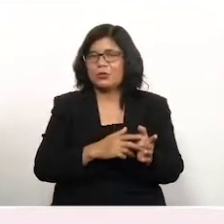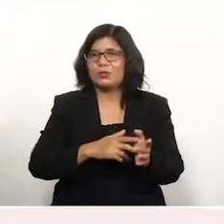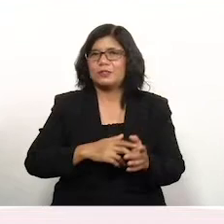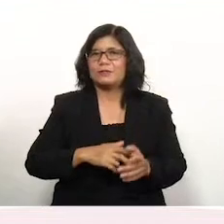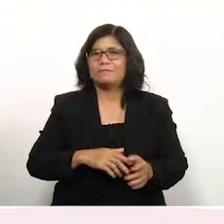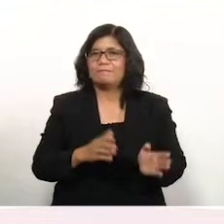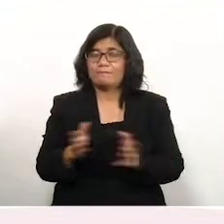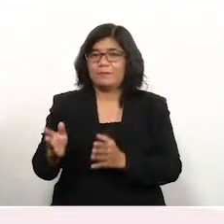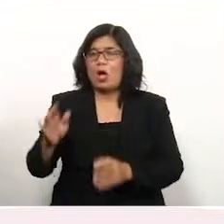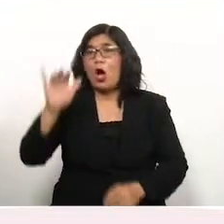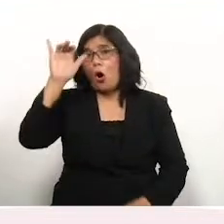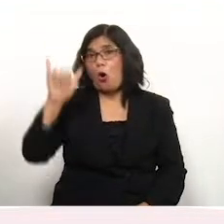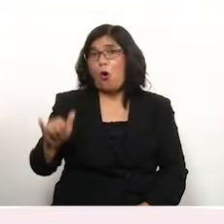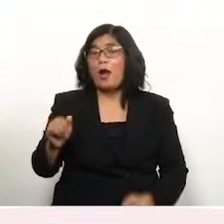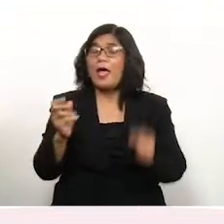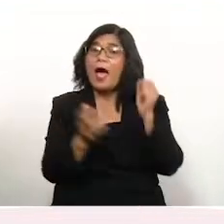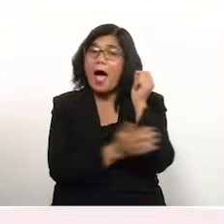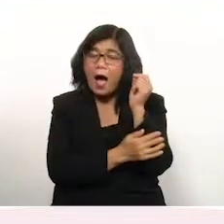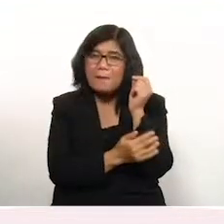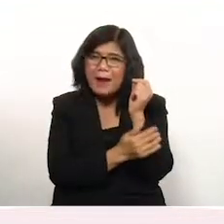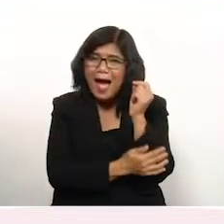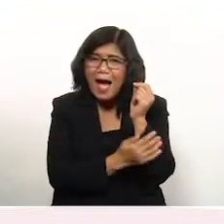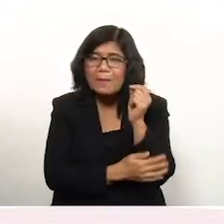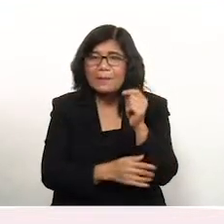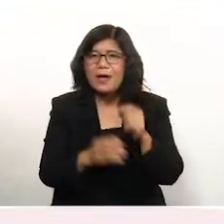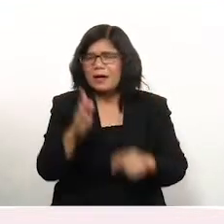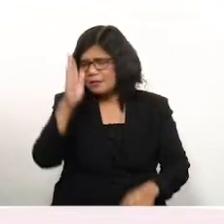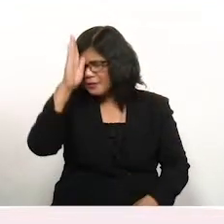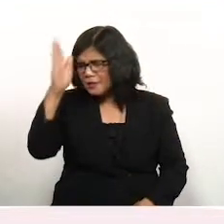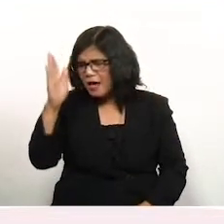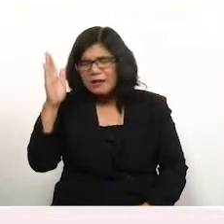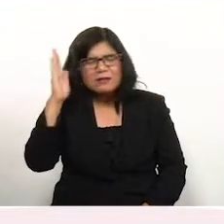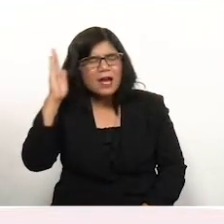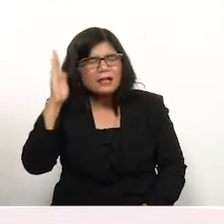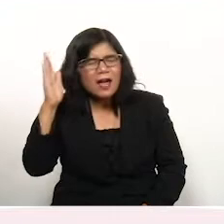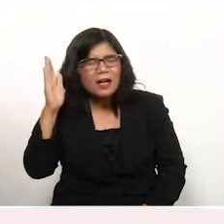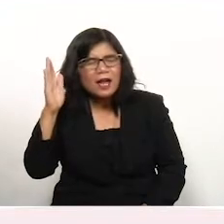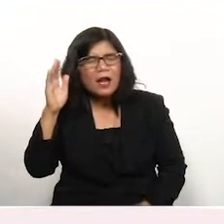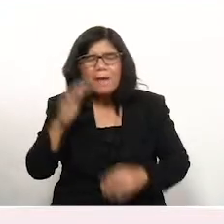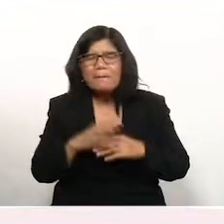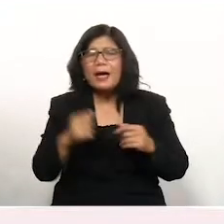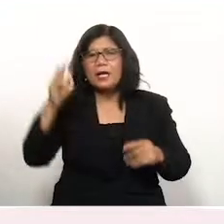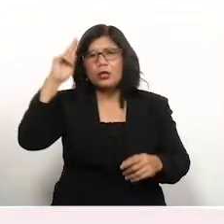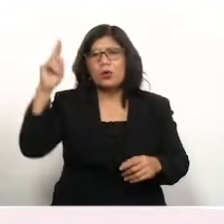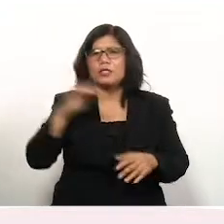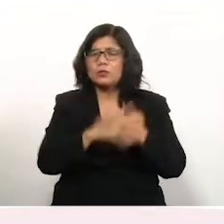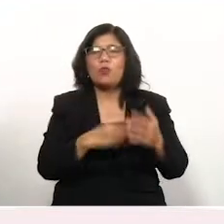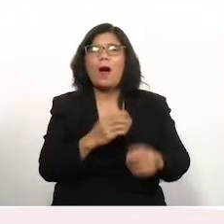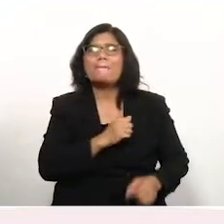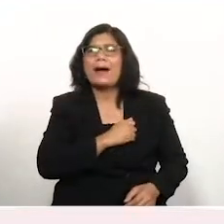Hai pura-pura minta terlihat premium Setia oleh Abraham yang mendengarkan panggilan Tuhan segala bangsa akan diberkati